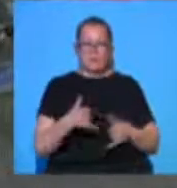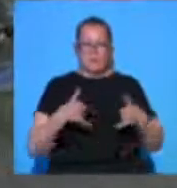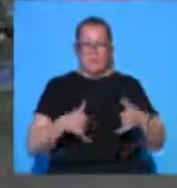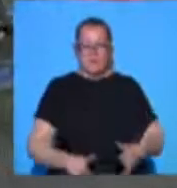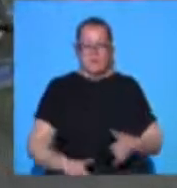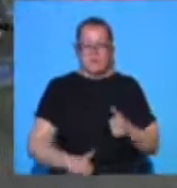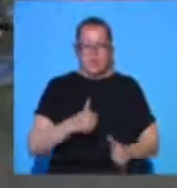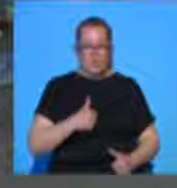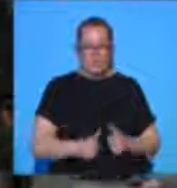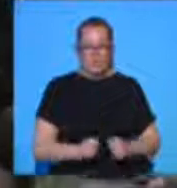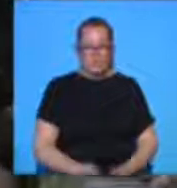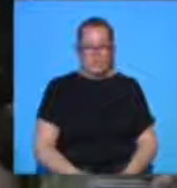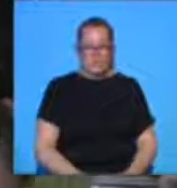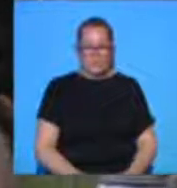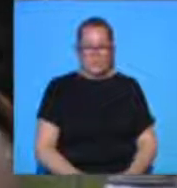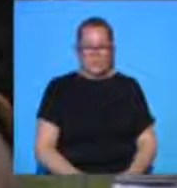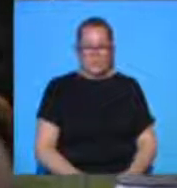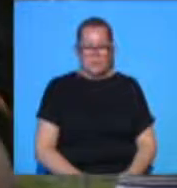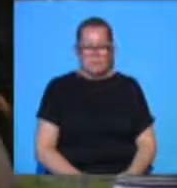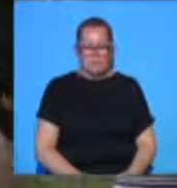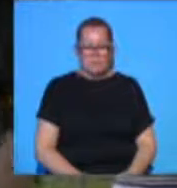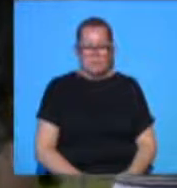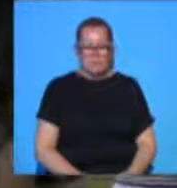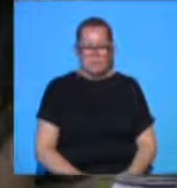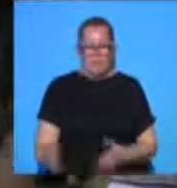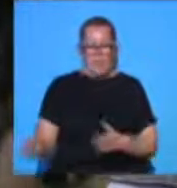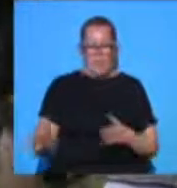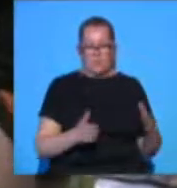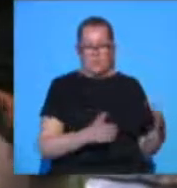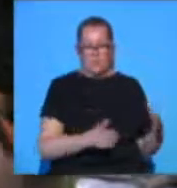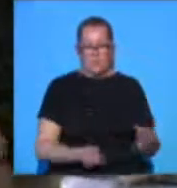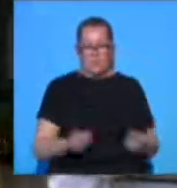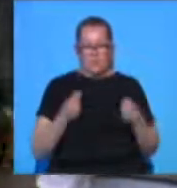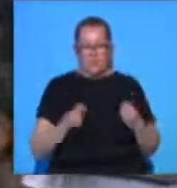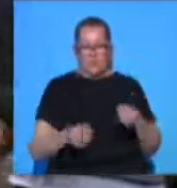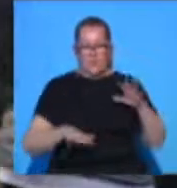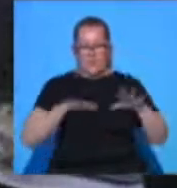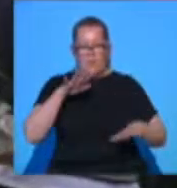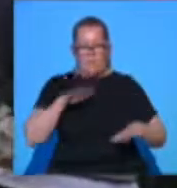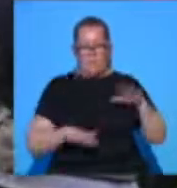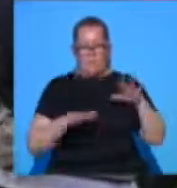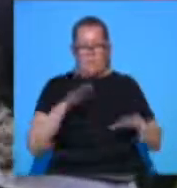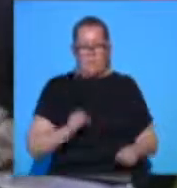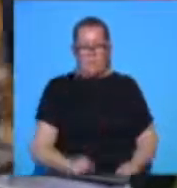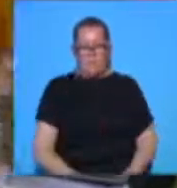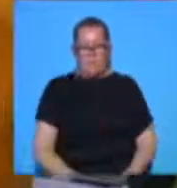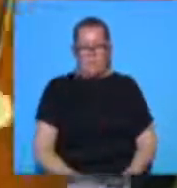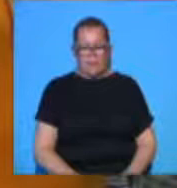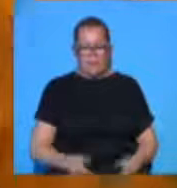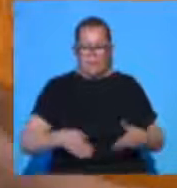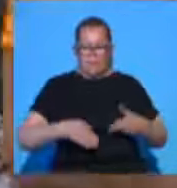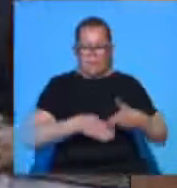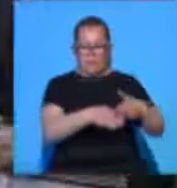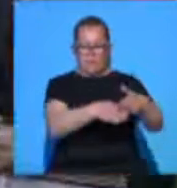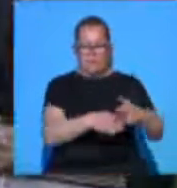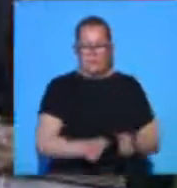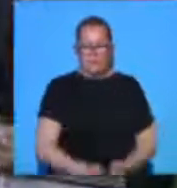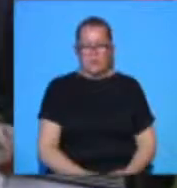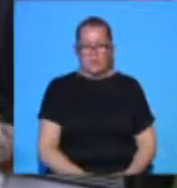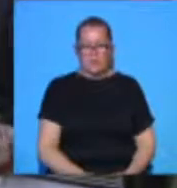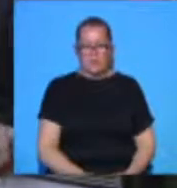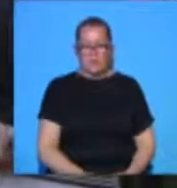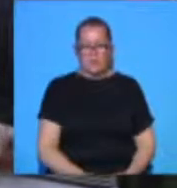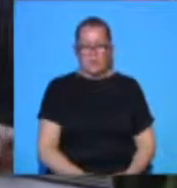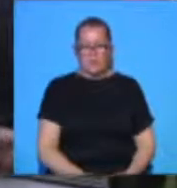încerc să fac mai bine. Mi se pare că am început foarte bine cursa, ploaia cred că m-a ajutat să o scot un timp foarte bun